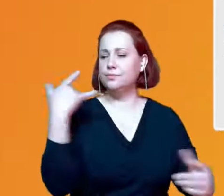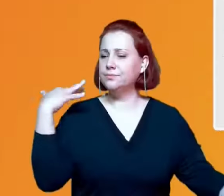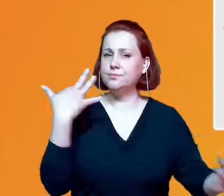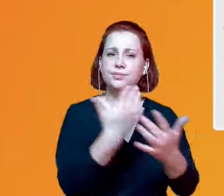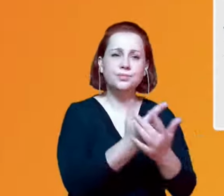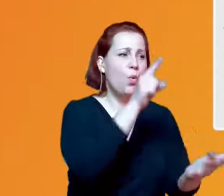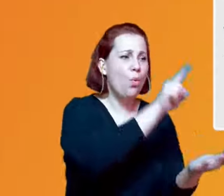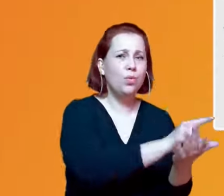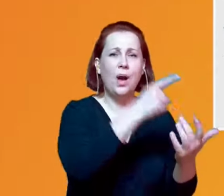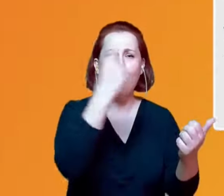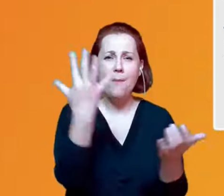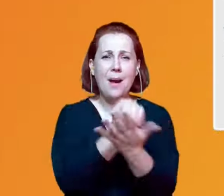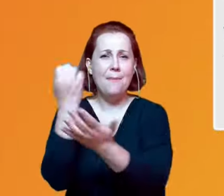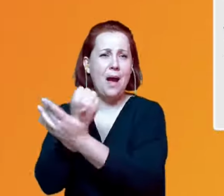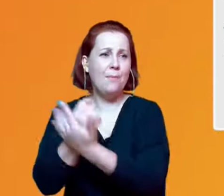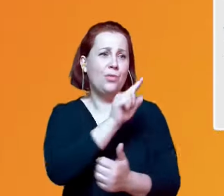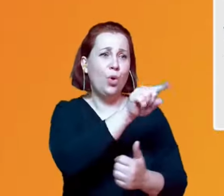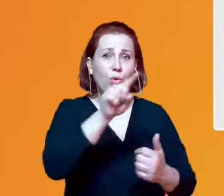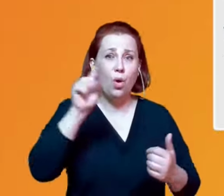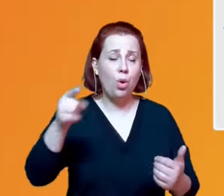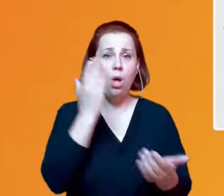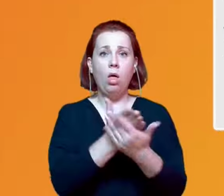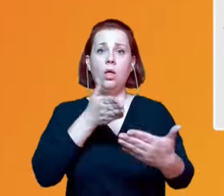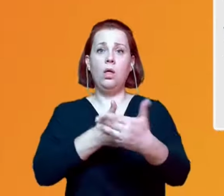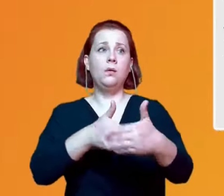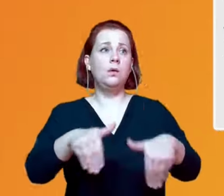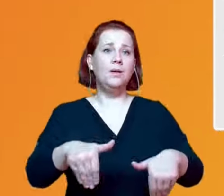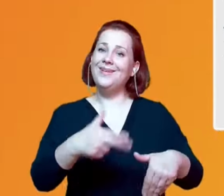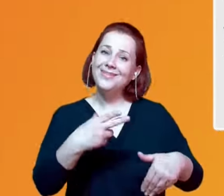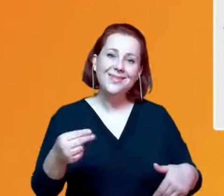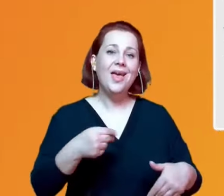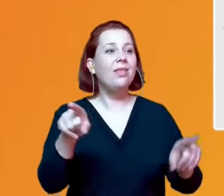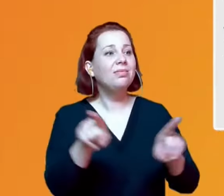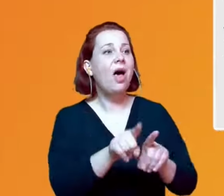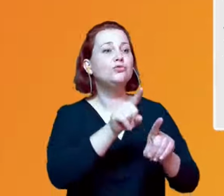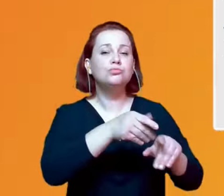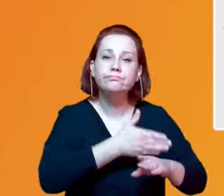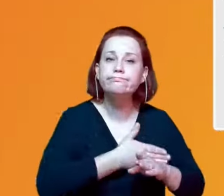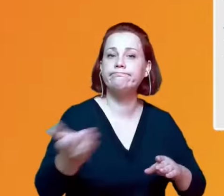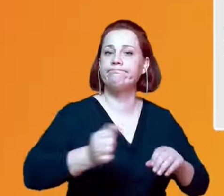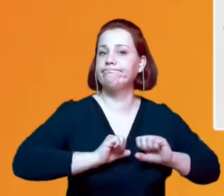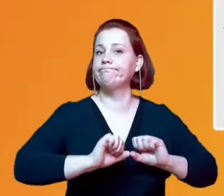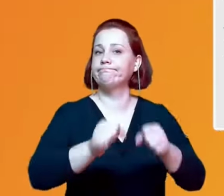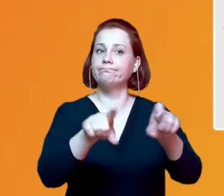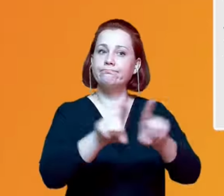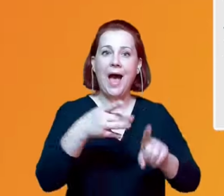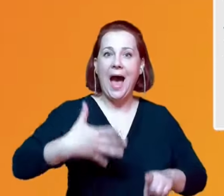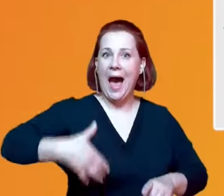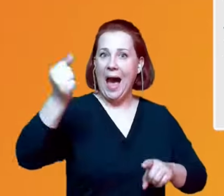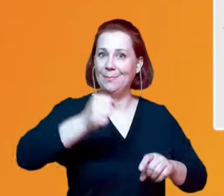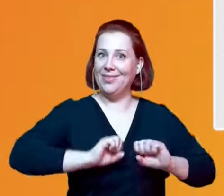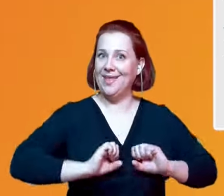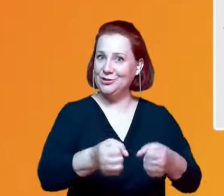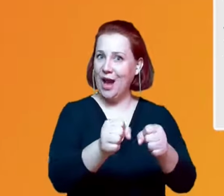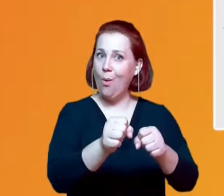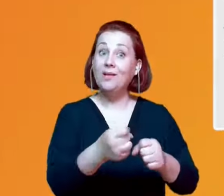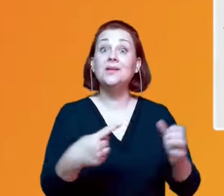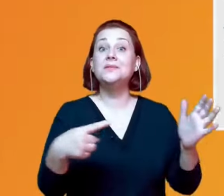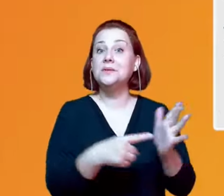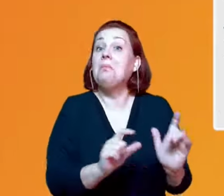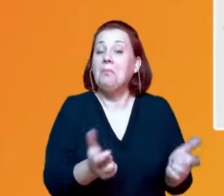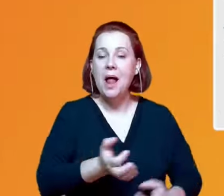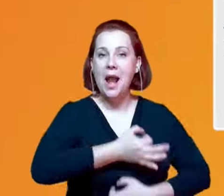ale zobowiązywały się również do ambitnych działań, ambitnych inicjatyw, które będą miały na celu